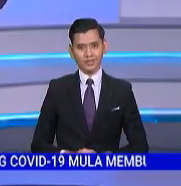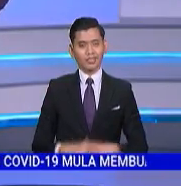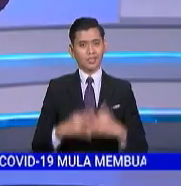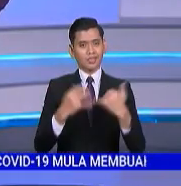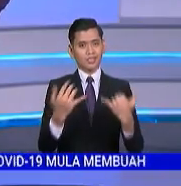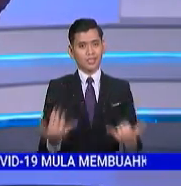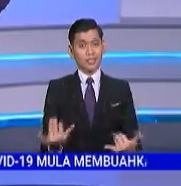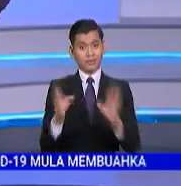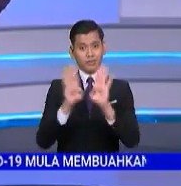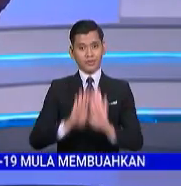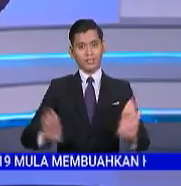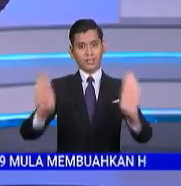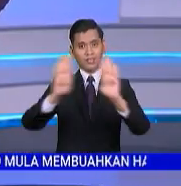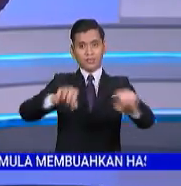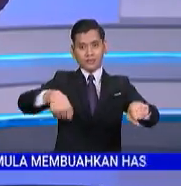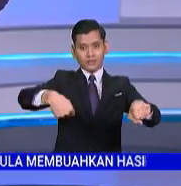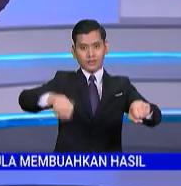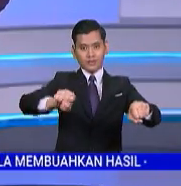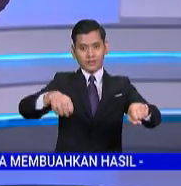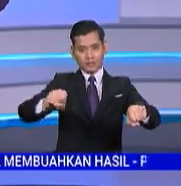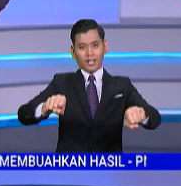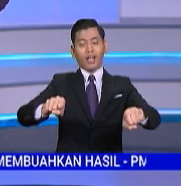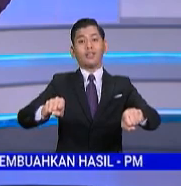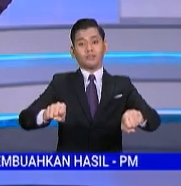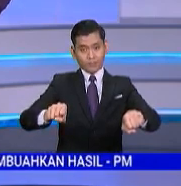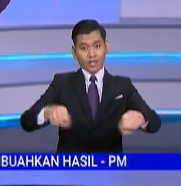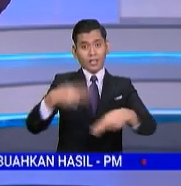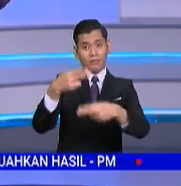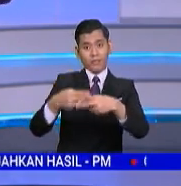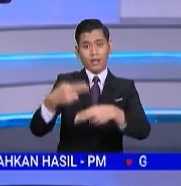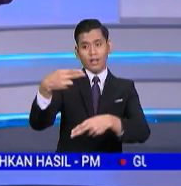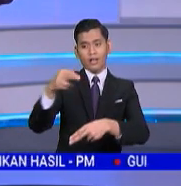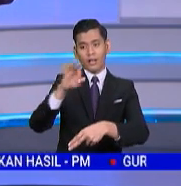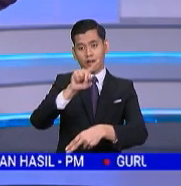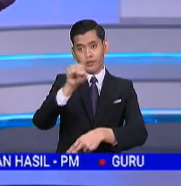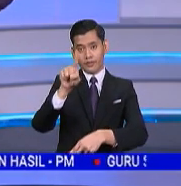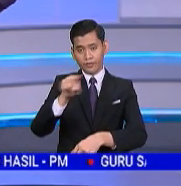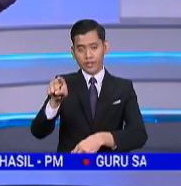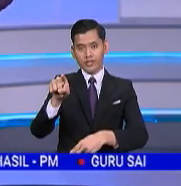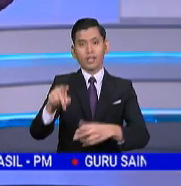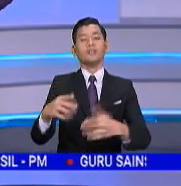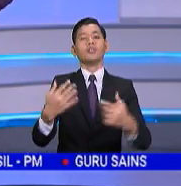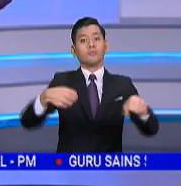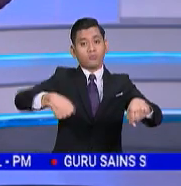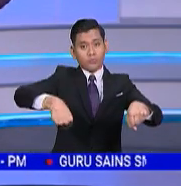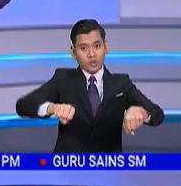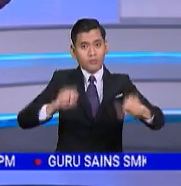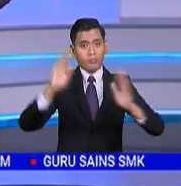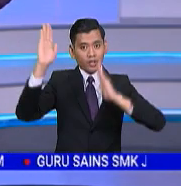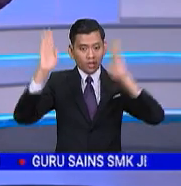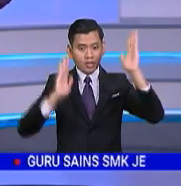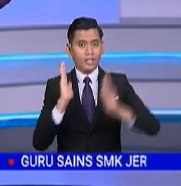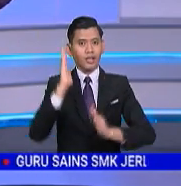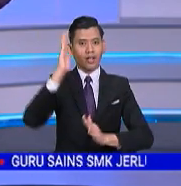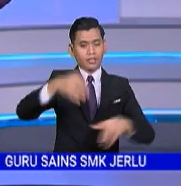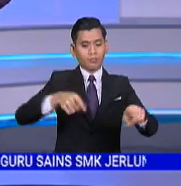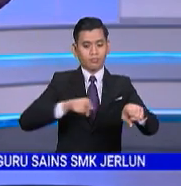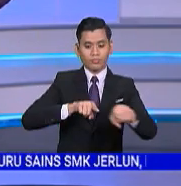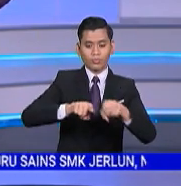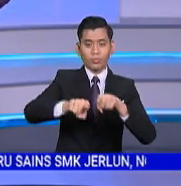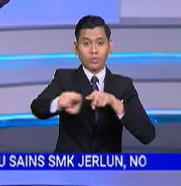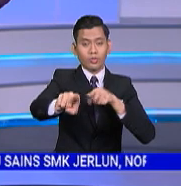Perkembangan sukan permotoran, pelumba Moto2 negara Hafiz Syahrin Abdullah bakal membuat penampilan sulung pada kejohanan Superbike